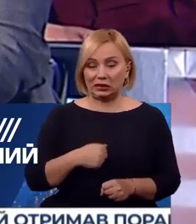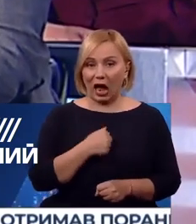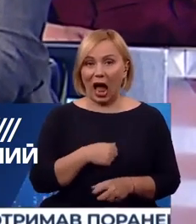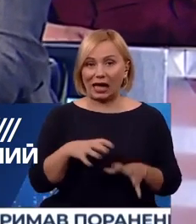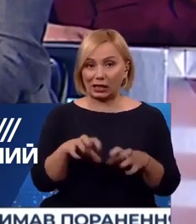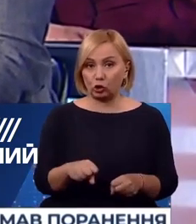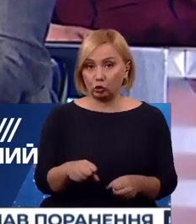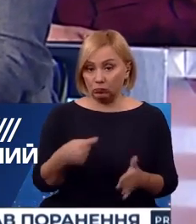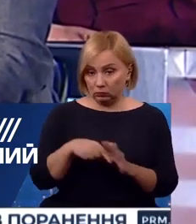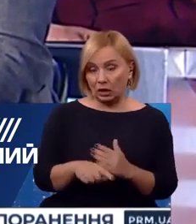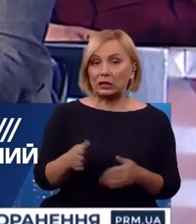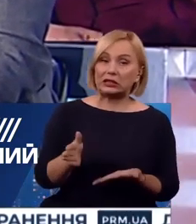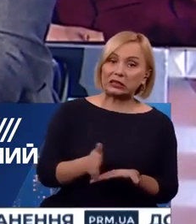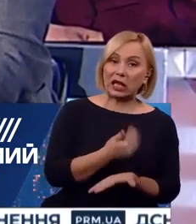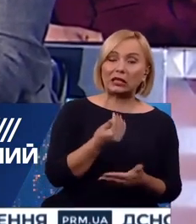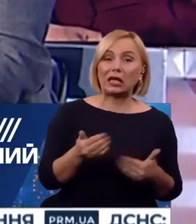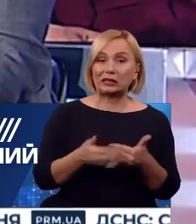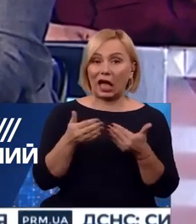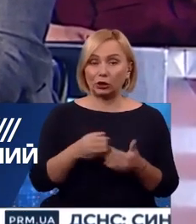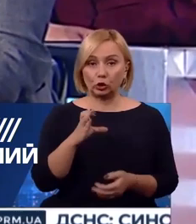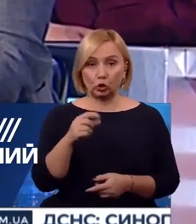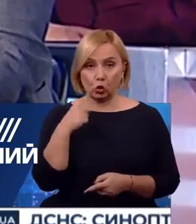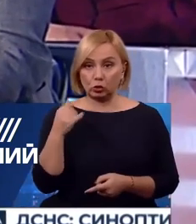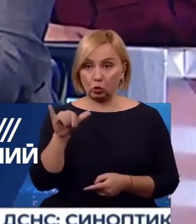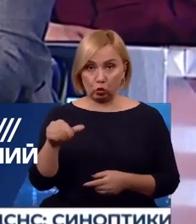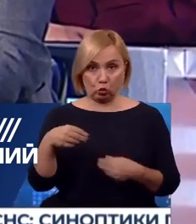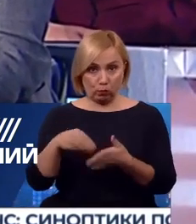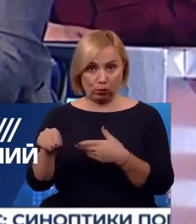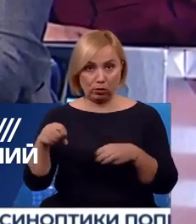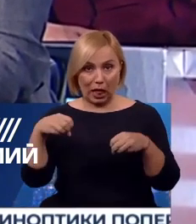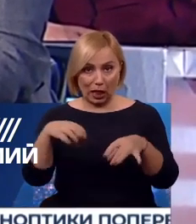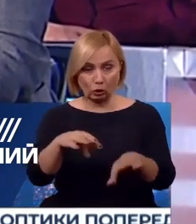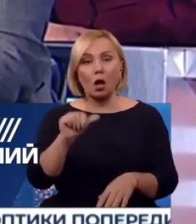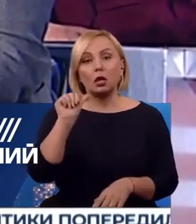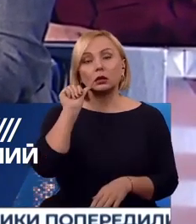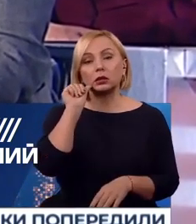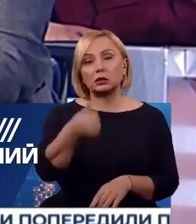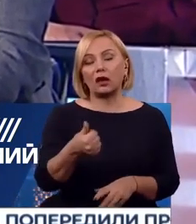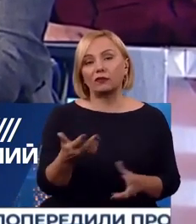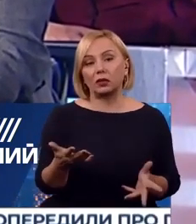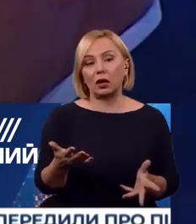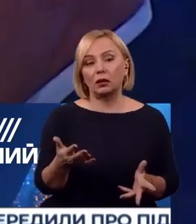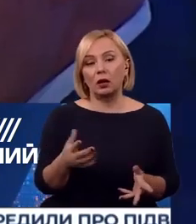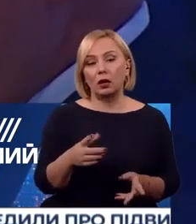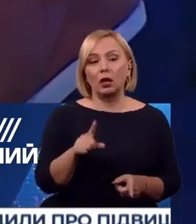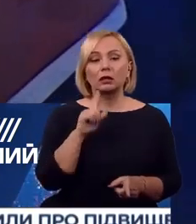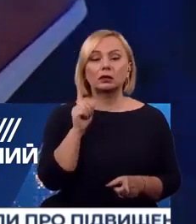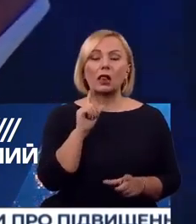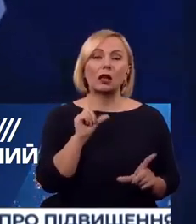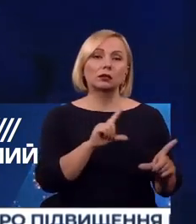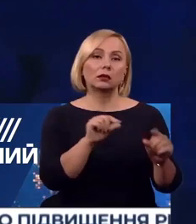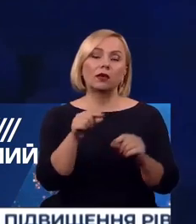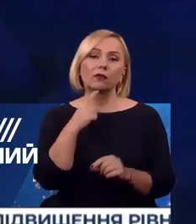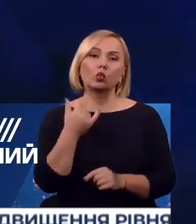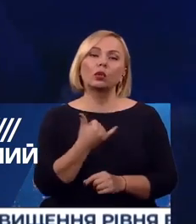зняття санкцій з Росії. Сьогодні купуємо російську електрику, завтра Путін, Зеленський їздив, розказує, в нас